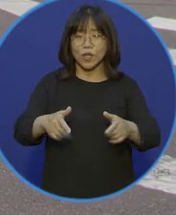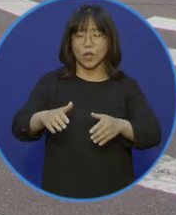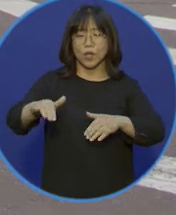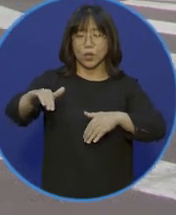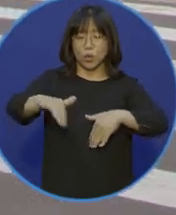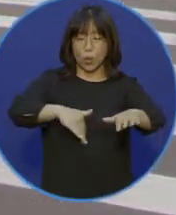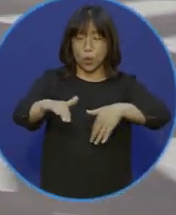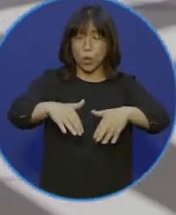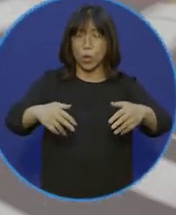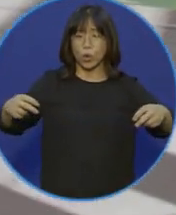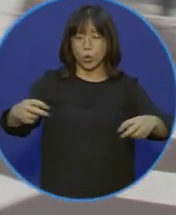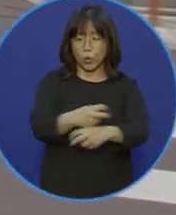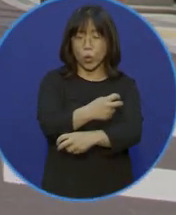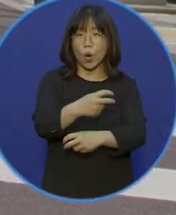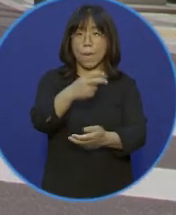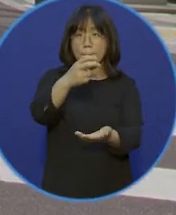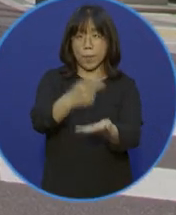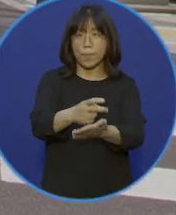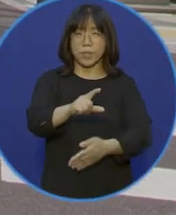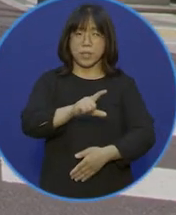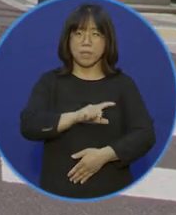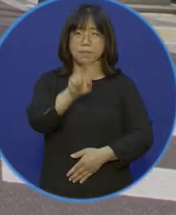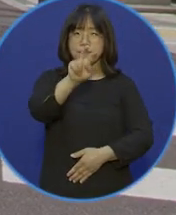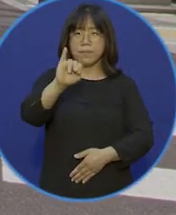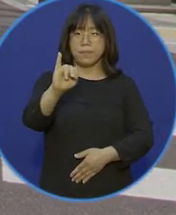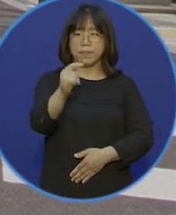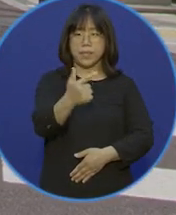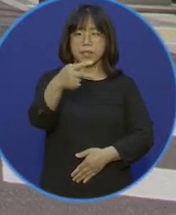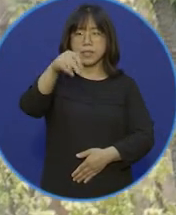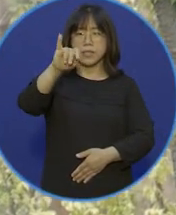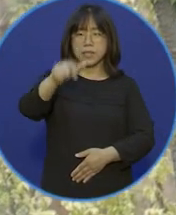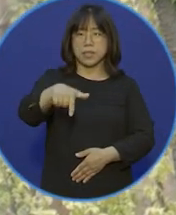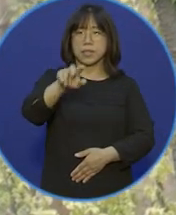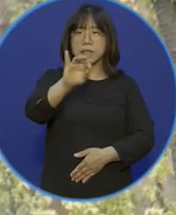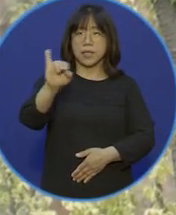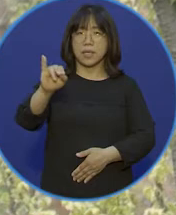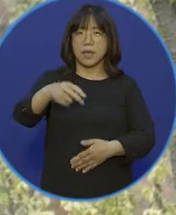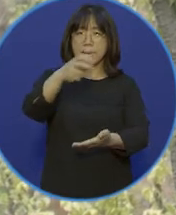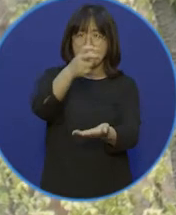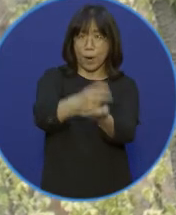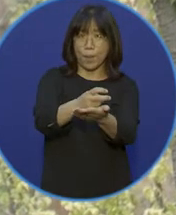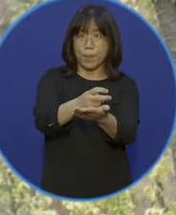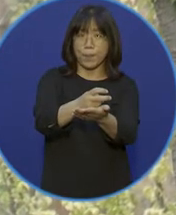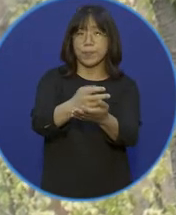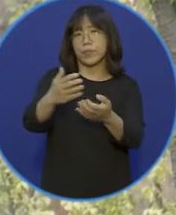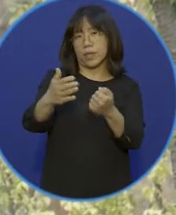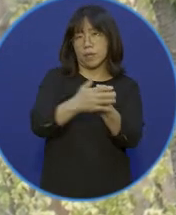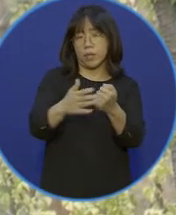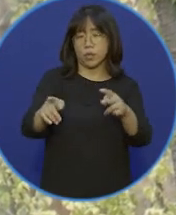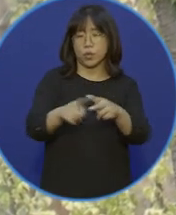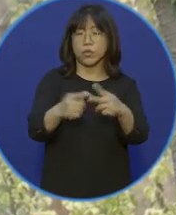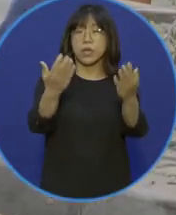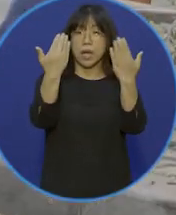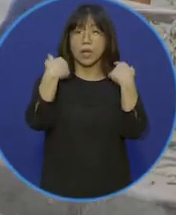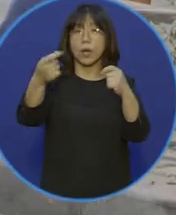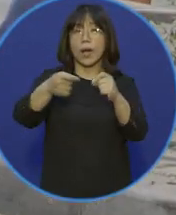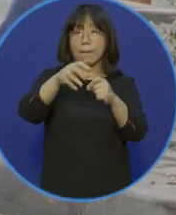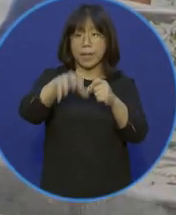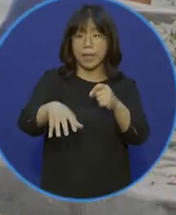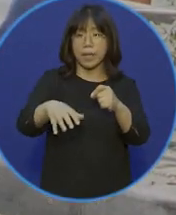강서구는 도로교통법 개정안인 일명 민식이법 시행에 맞춰 초등학교 어린이 보호구역 내 불법